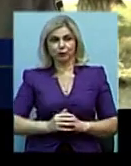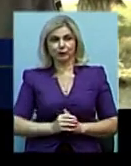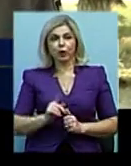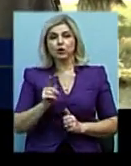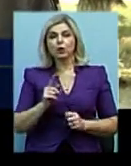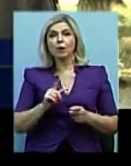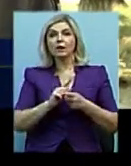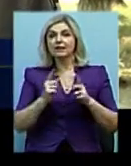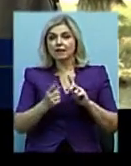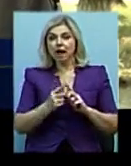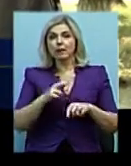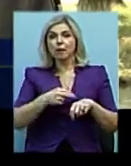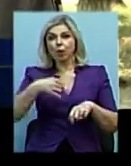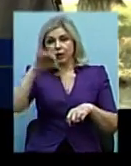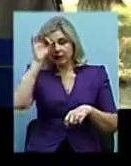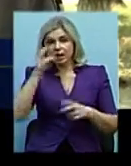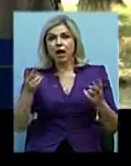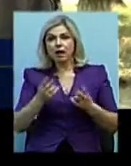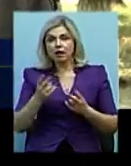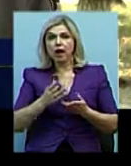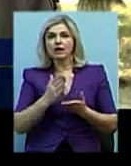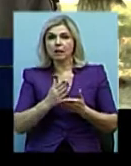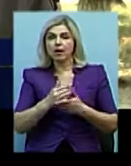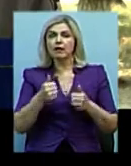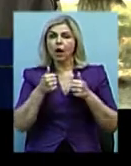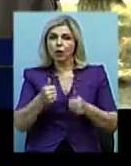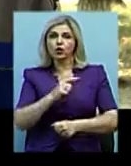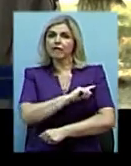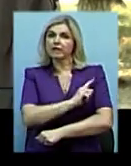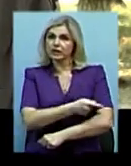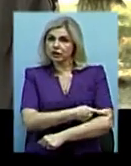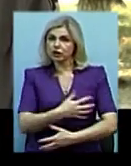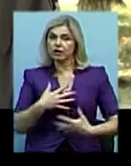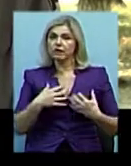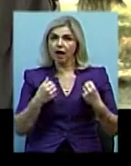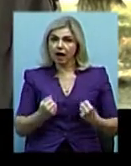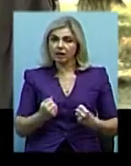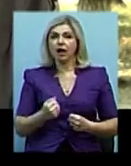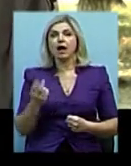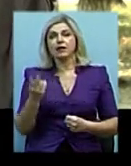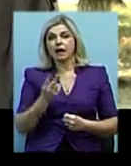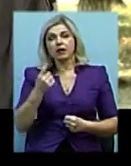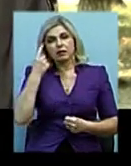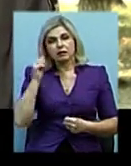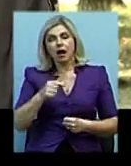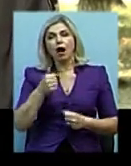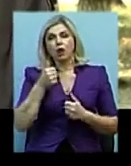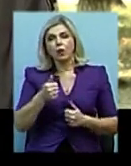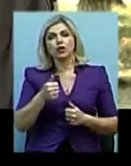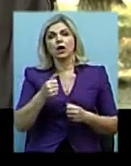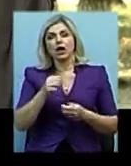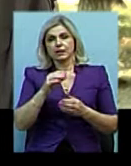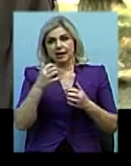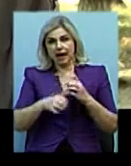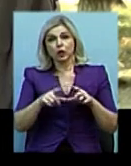мати добре, хороші розвиті фізичні дані, хороші знання середньої школи